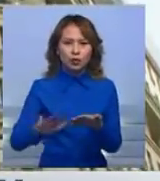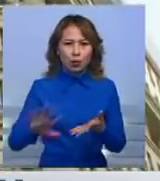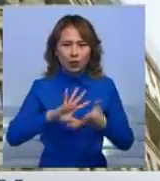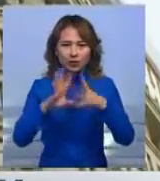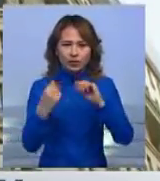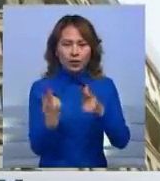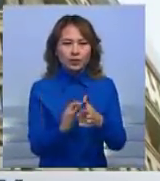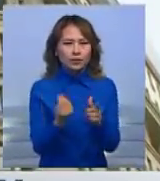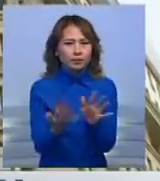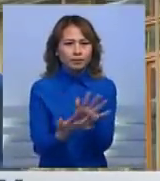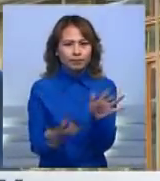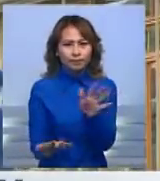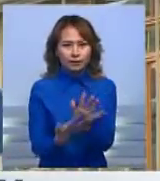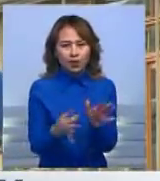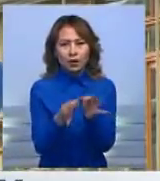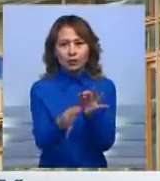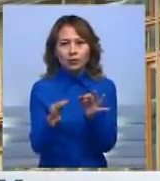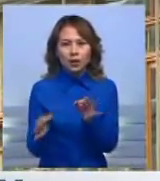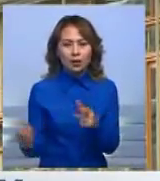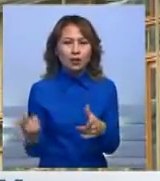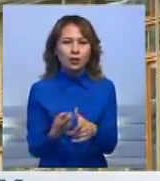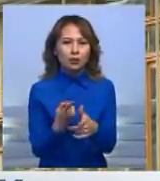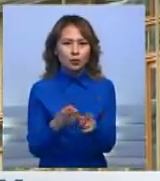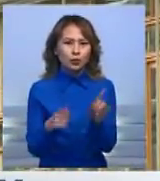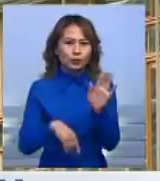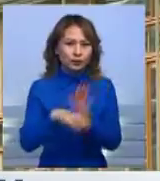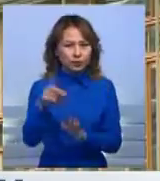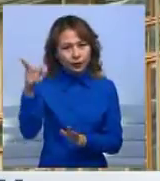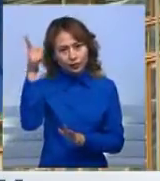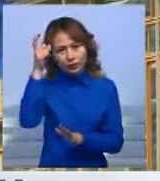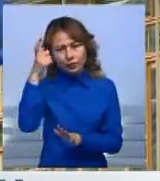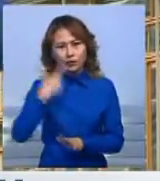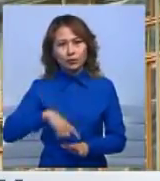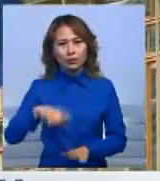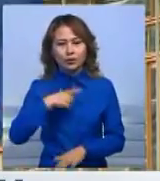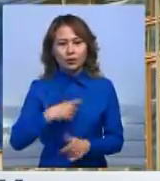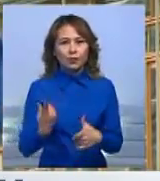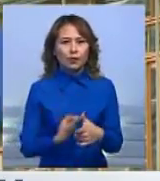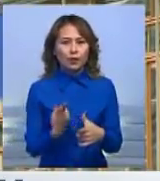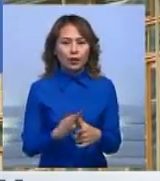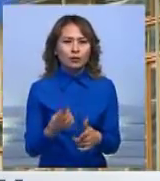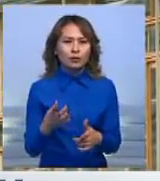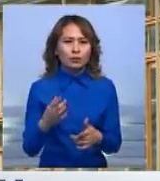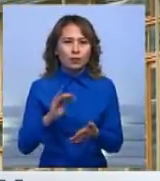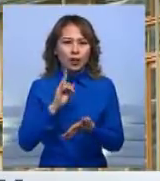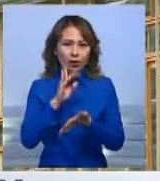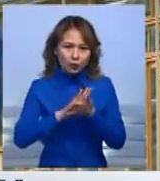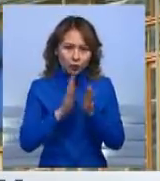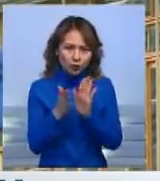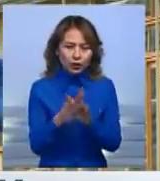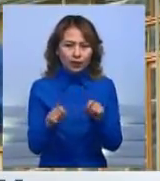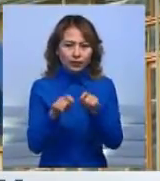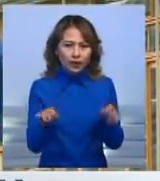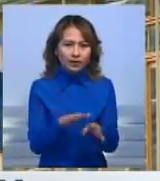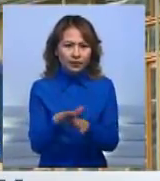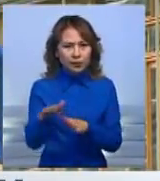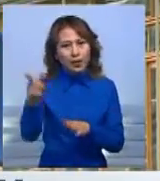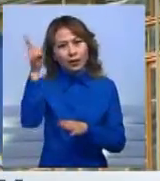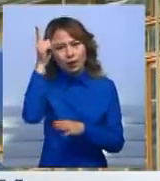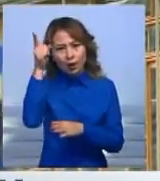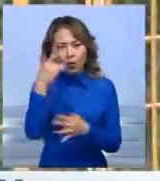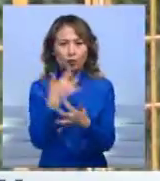қаражаттың жетіспеуіне және елдің еуро аймақтан шығуына әкеп соғуы мүмкін. Грекия өзіне қойылған бүкіл шарттарды орындаған